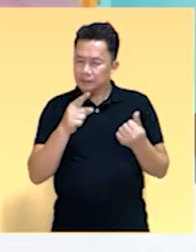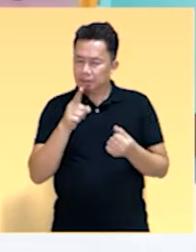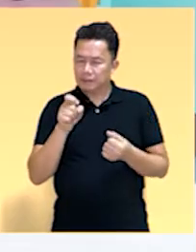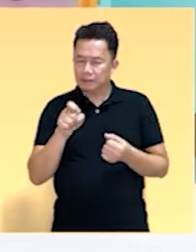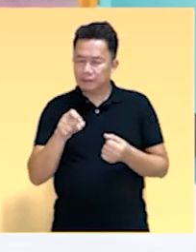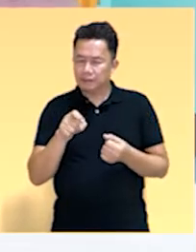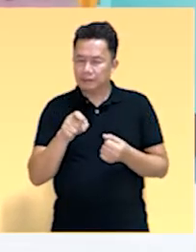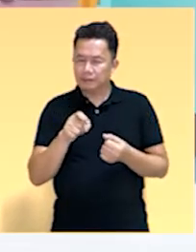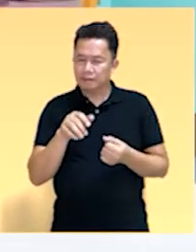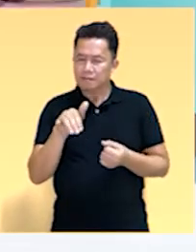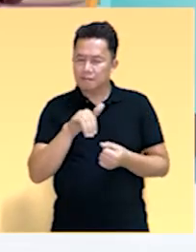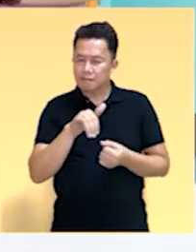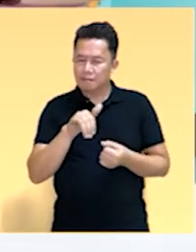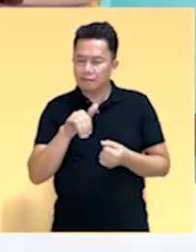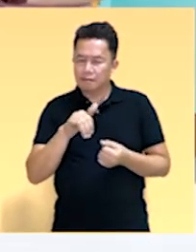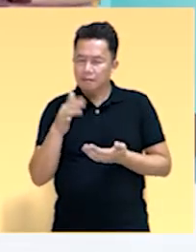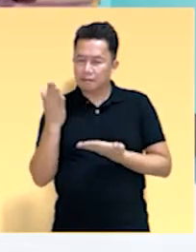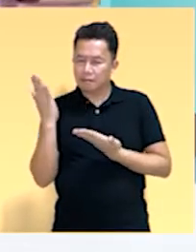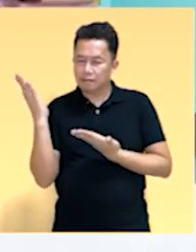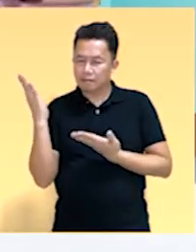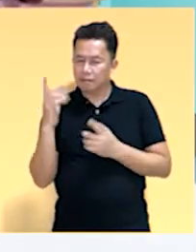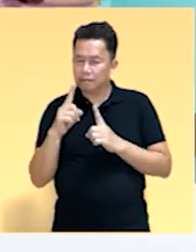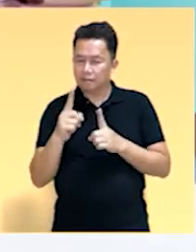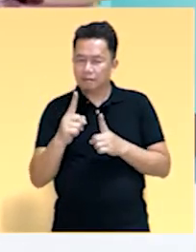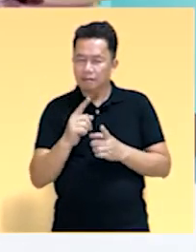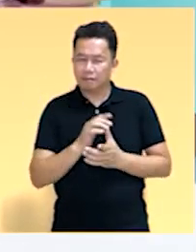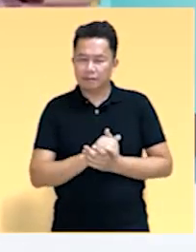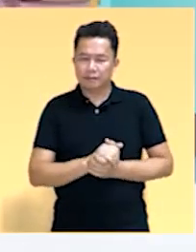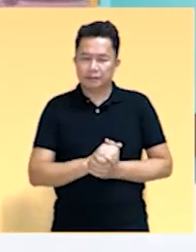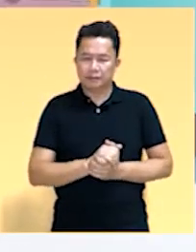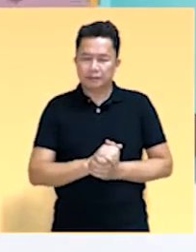Nakapag-solve na ba? Ito rin ba ang inyong sagot?